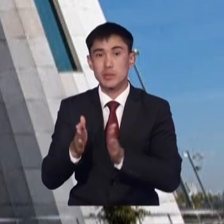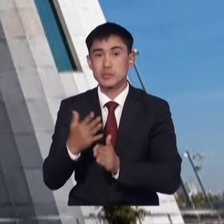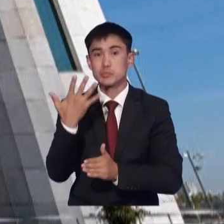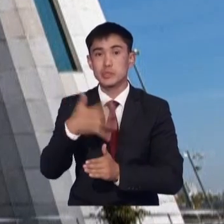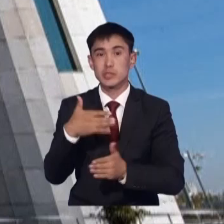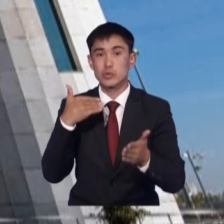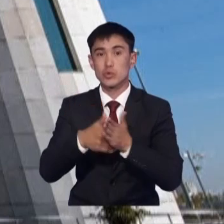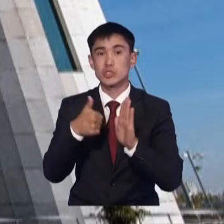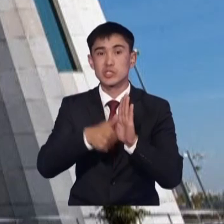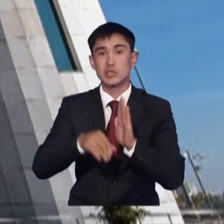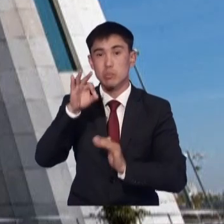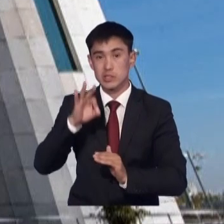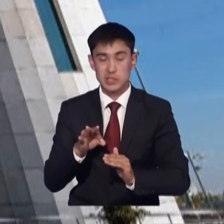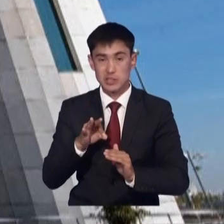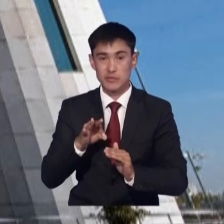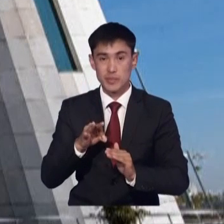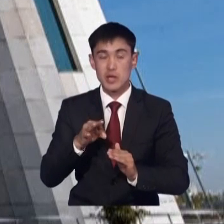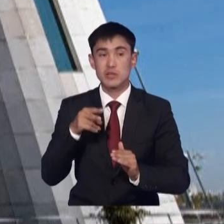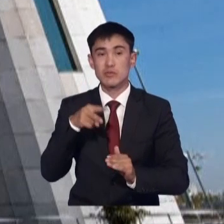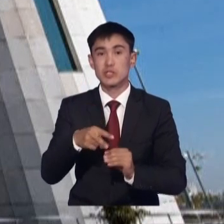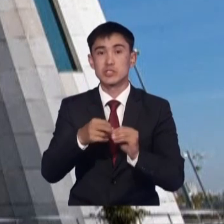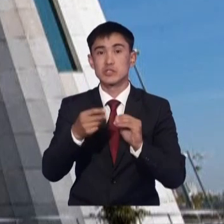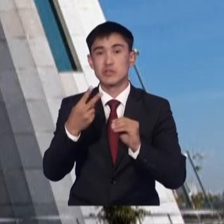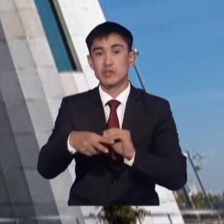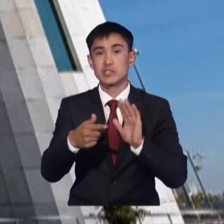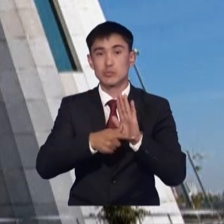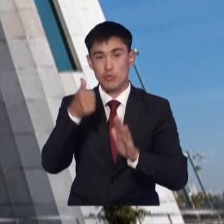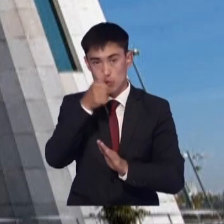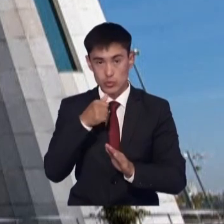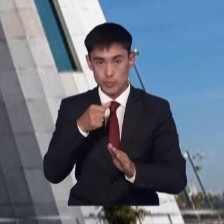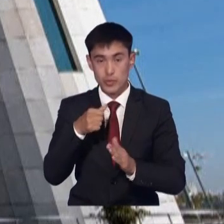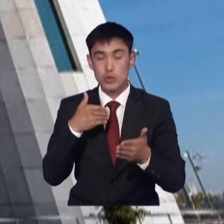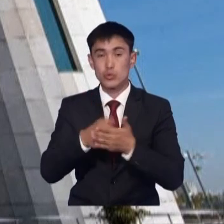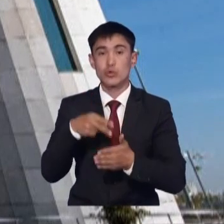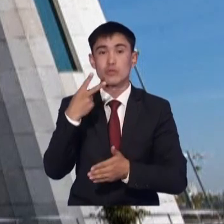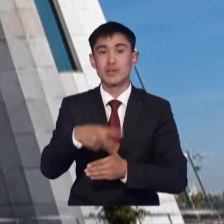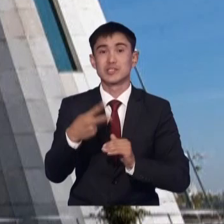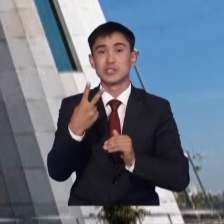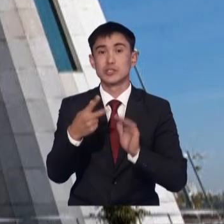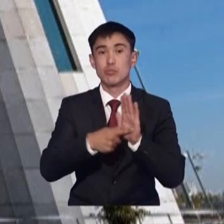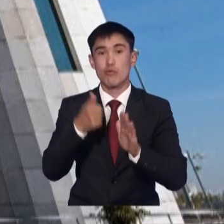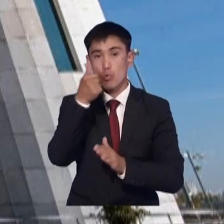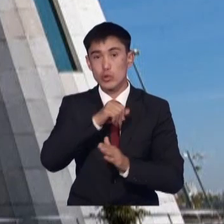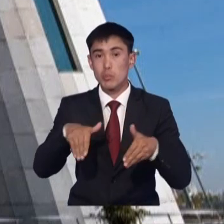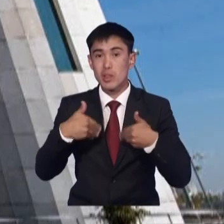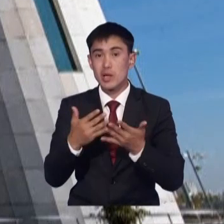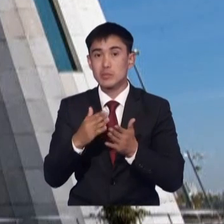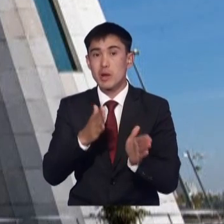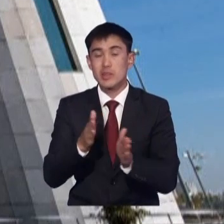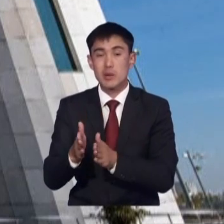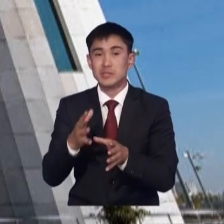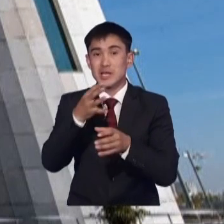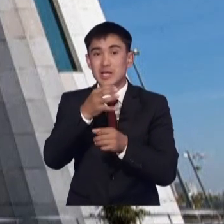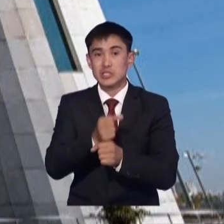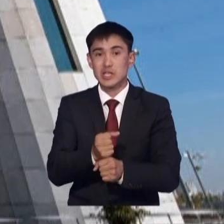50 до 60% к 2027 году до 2027 года предлагается поэтапно